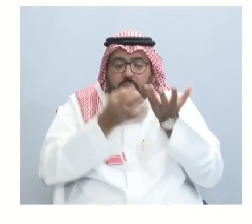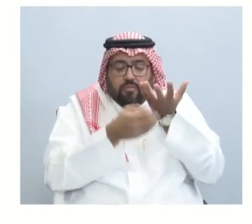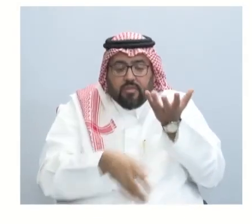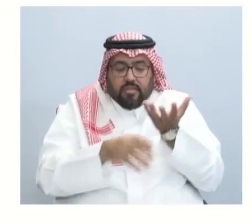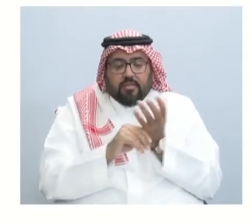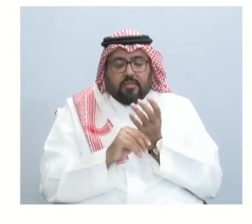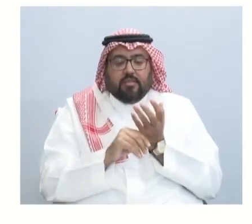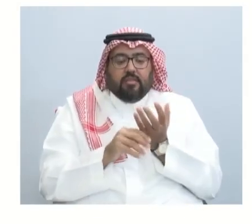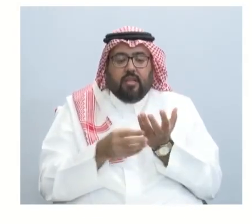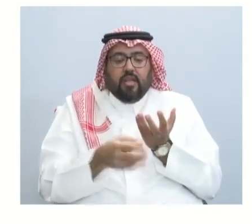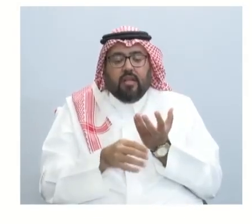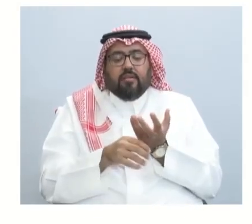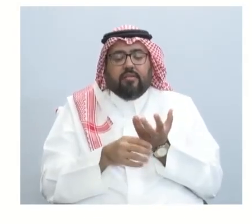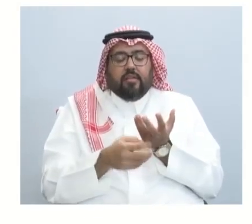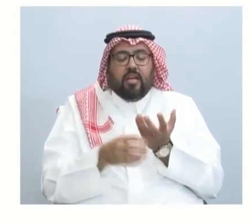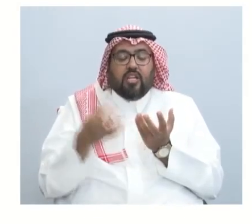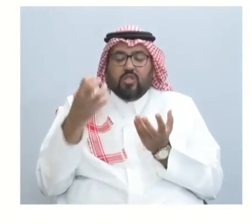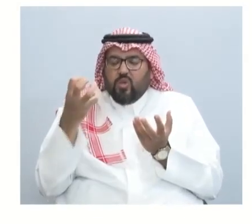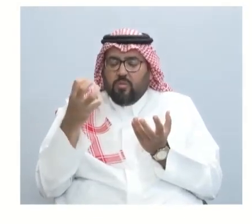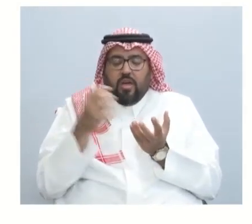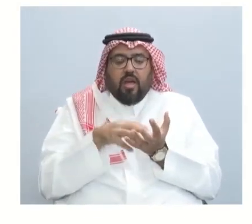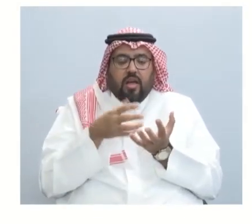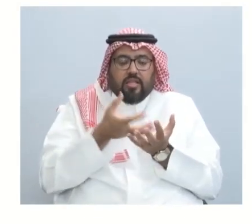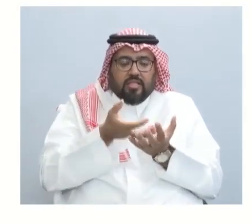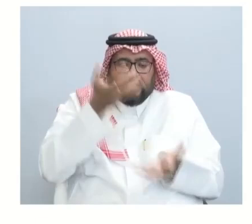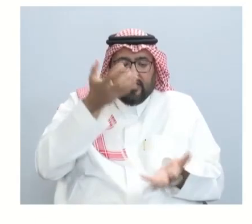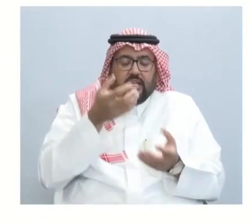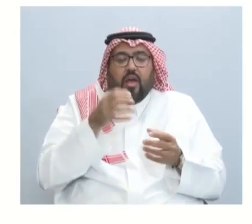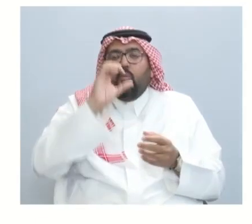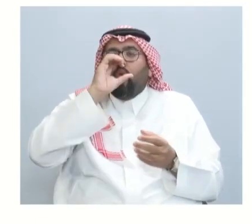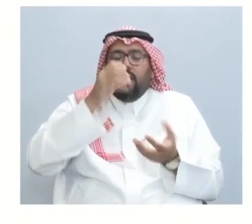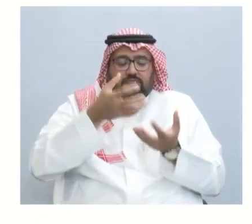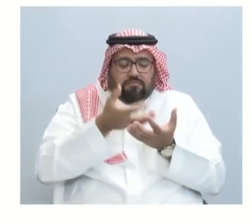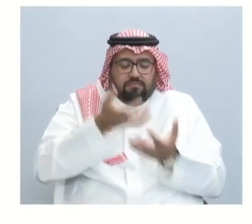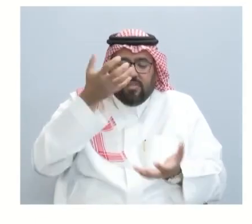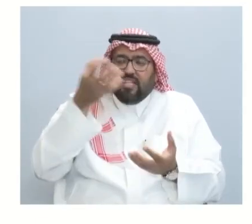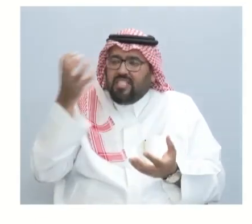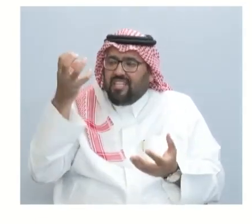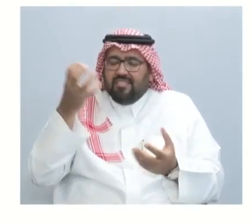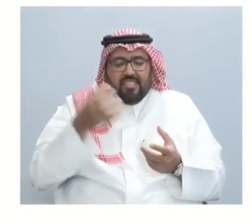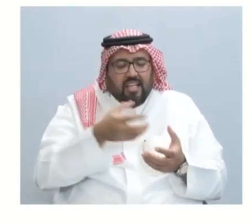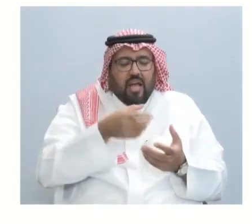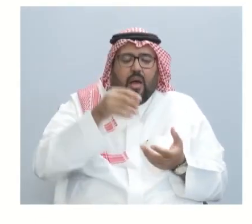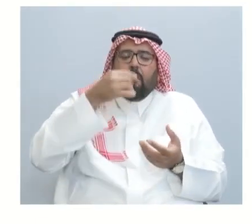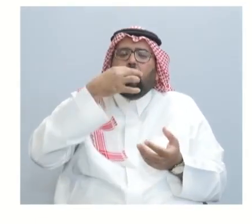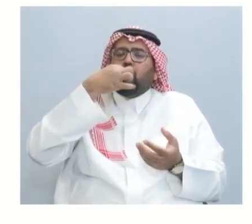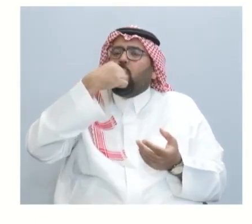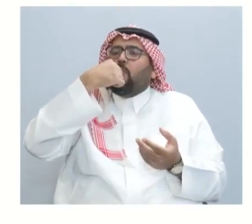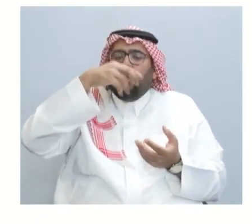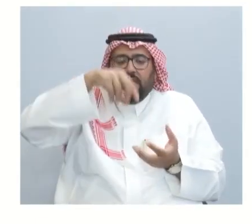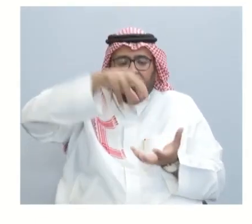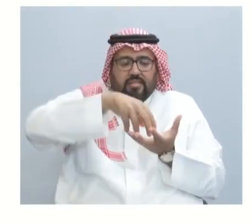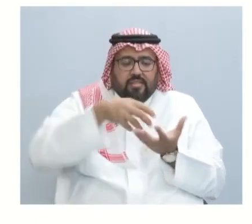غالبا لفصل المواد الصلبه عن المواد السائله وبهذه الطريقه والتي تسمى